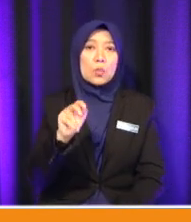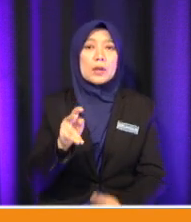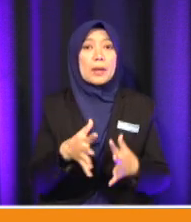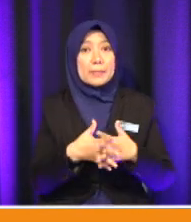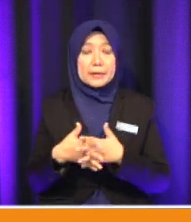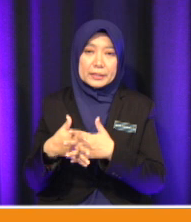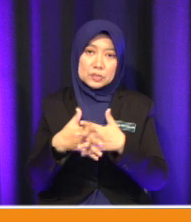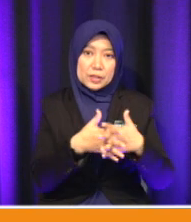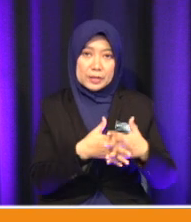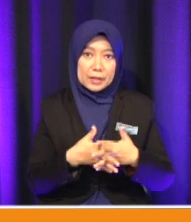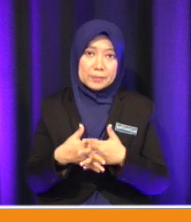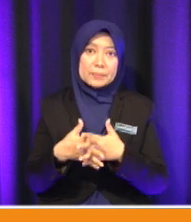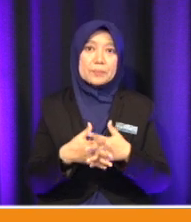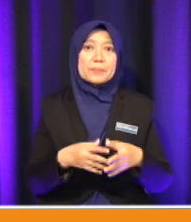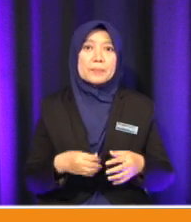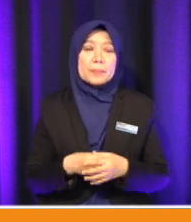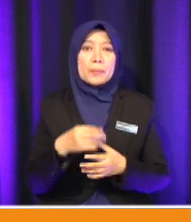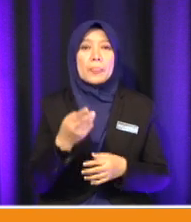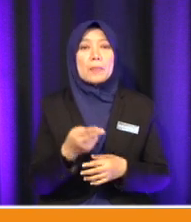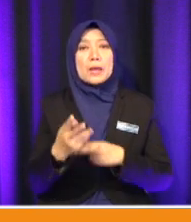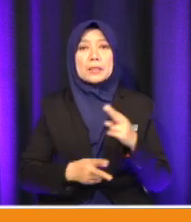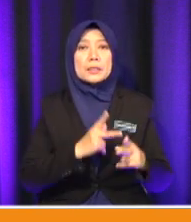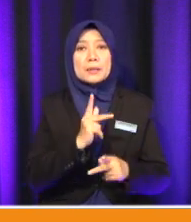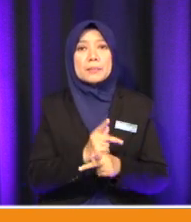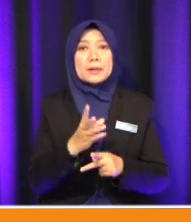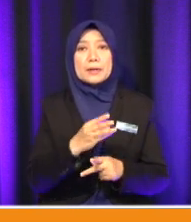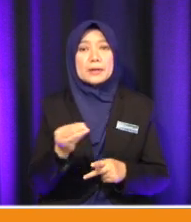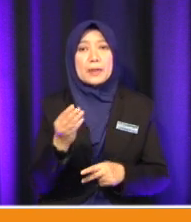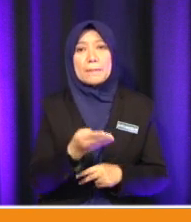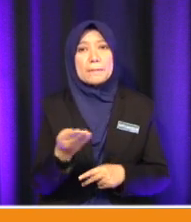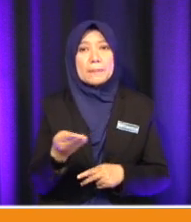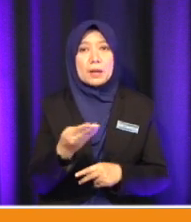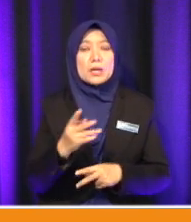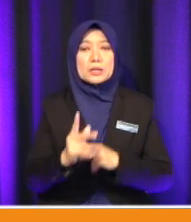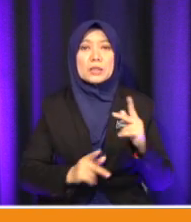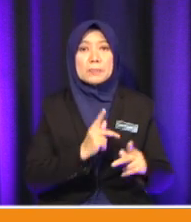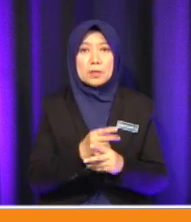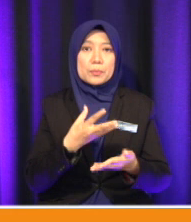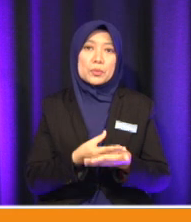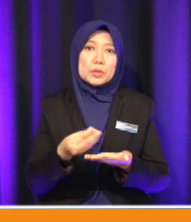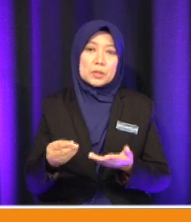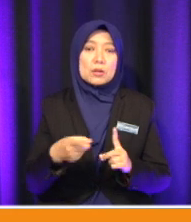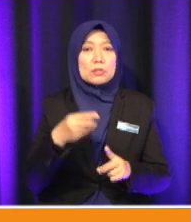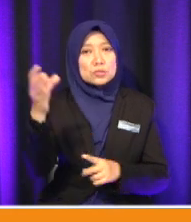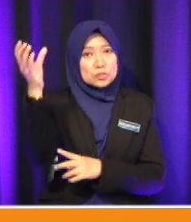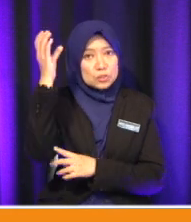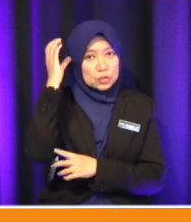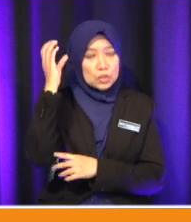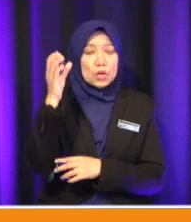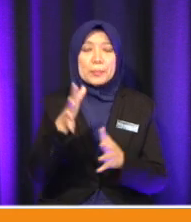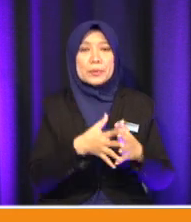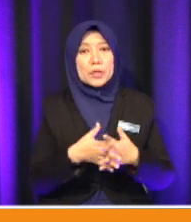Serikat kemudian bahan kimia dan produk kimia juga dibeli daripada Cina Amerika